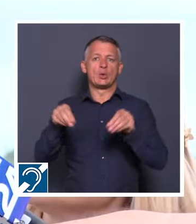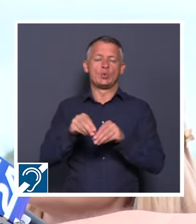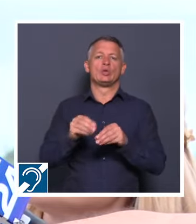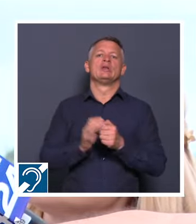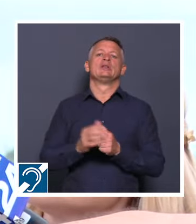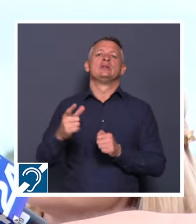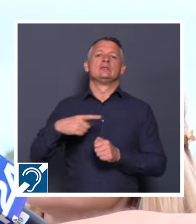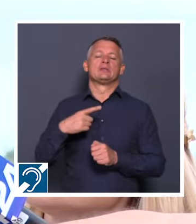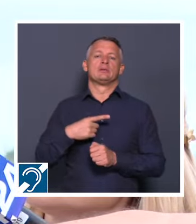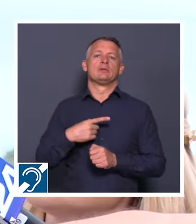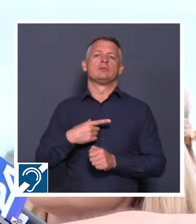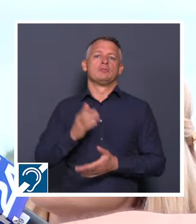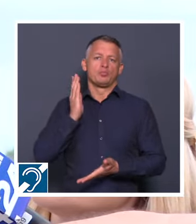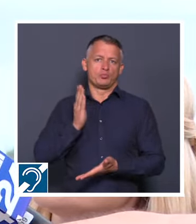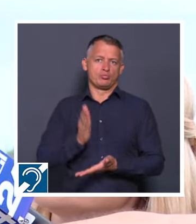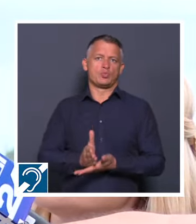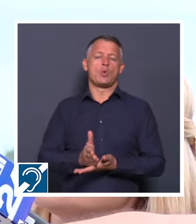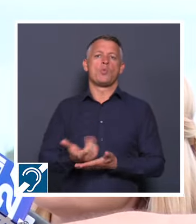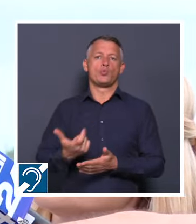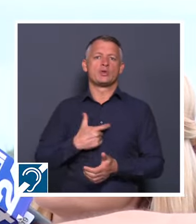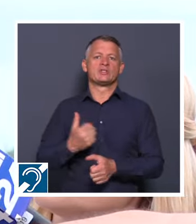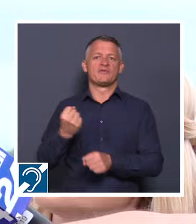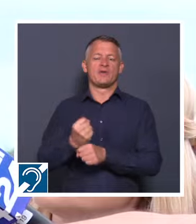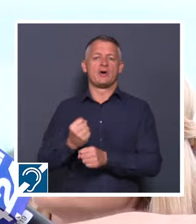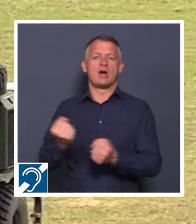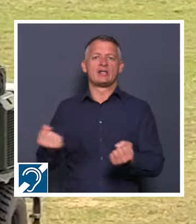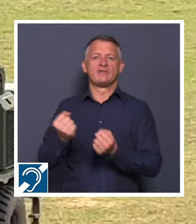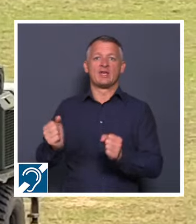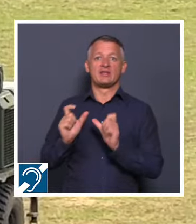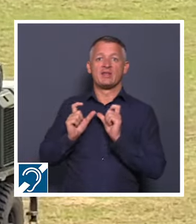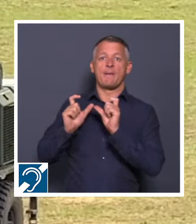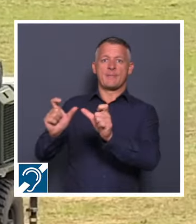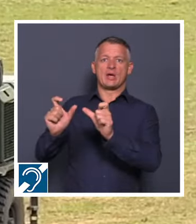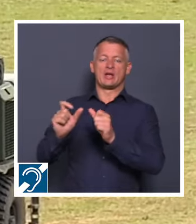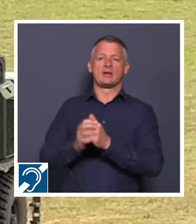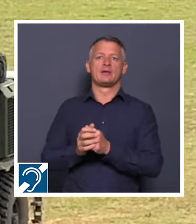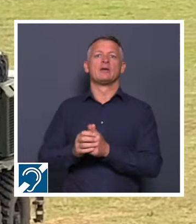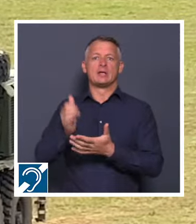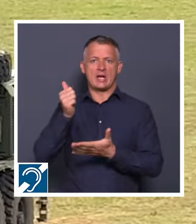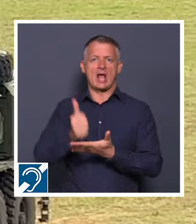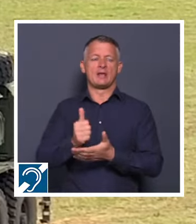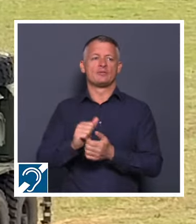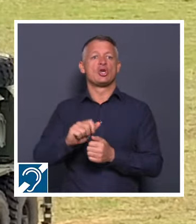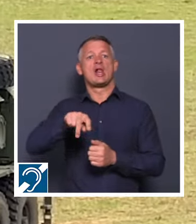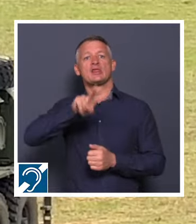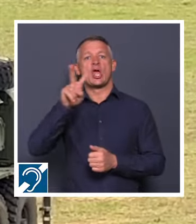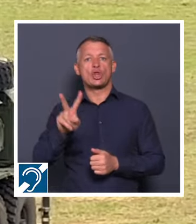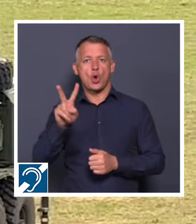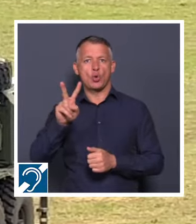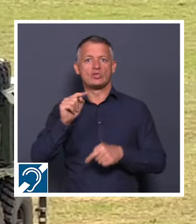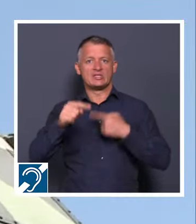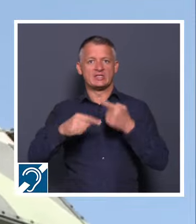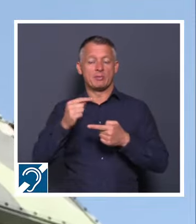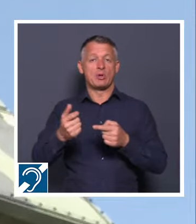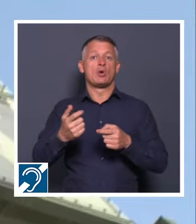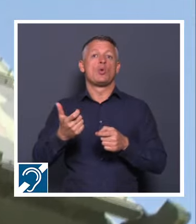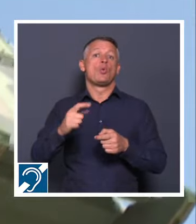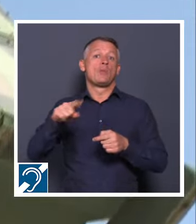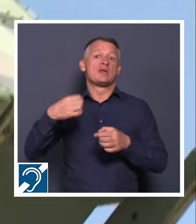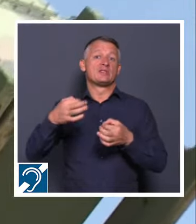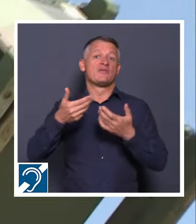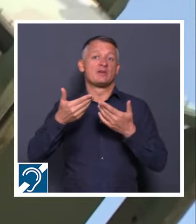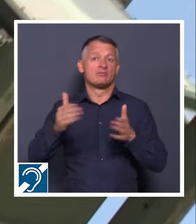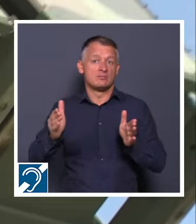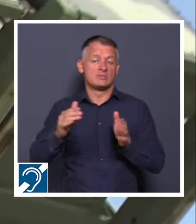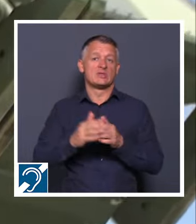sunt în măsură să execute o misiune defensivă reală. Celelalte două sisteme de rachete Patriot ar urma să devină operaționale până